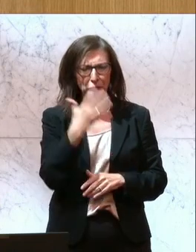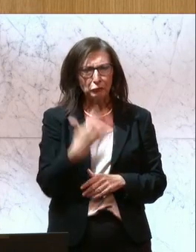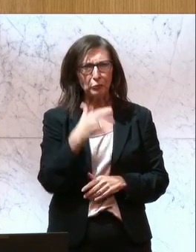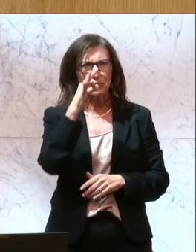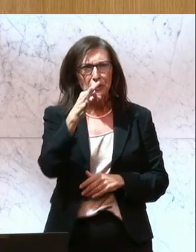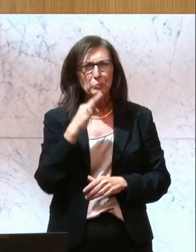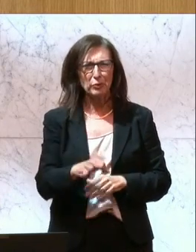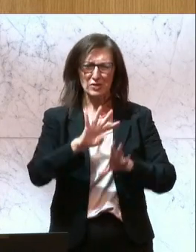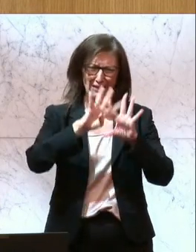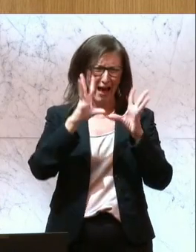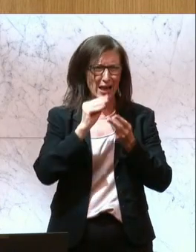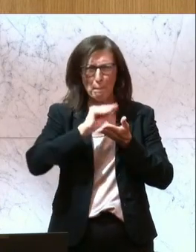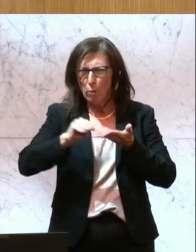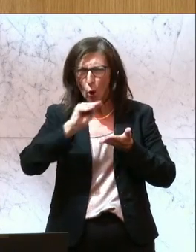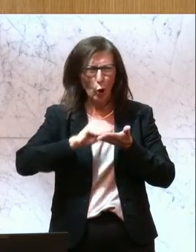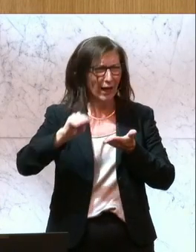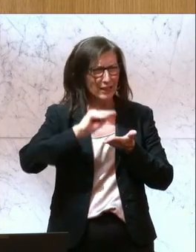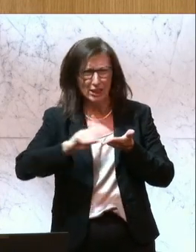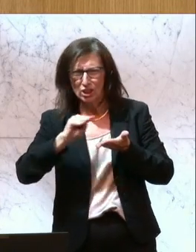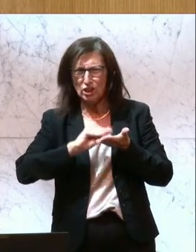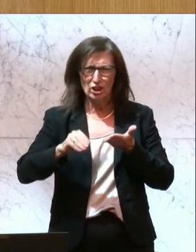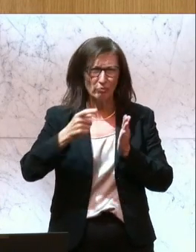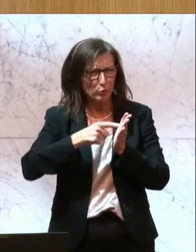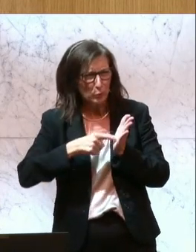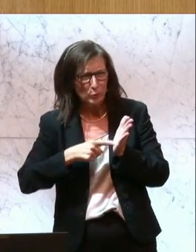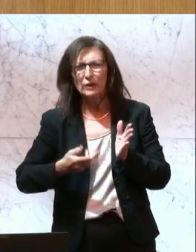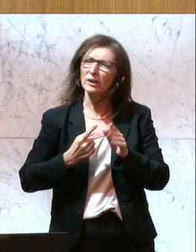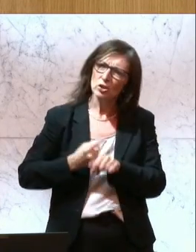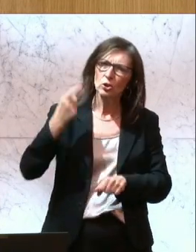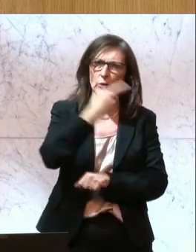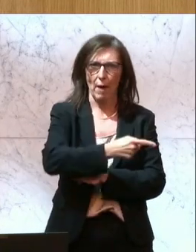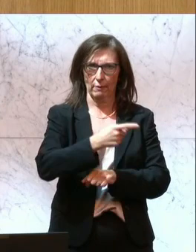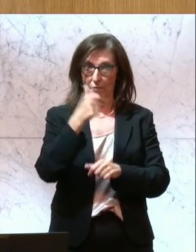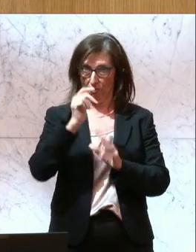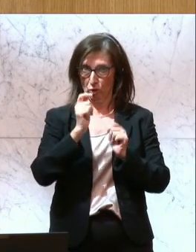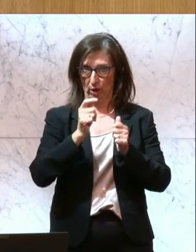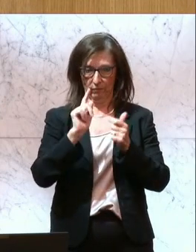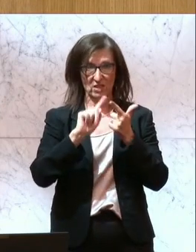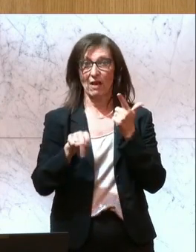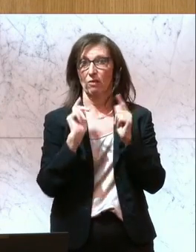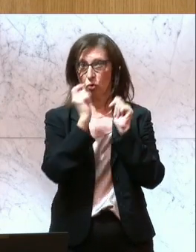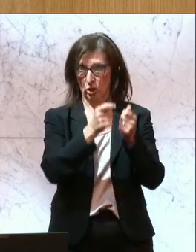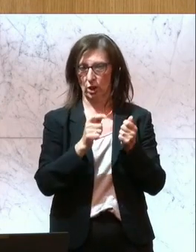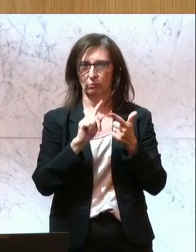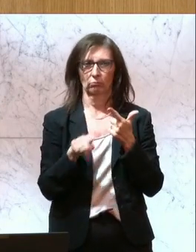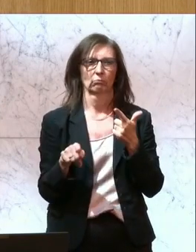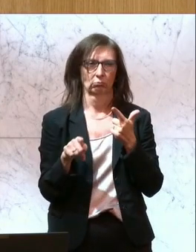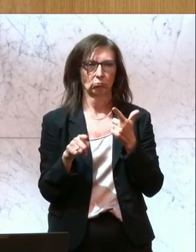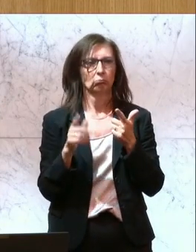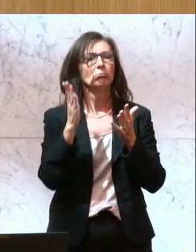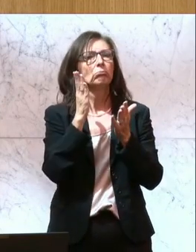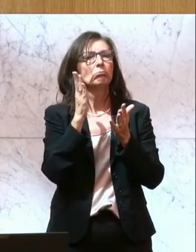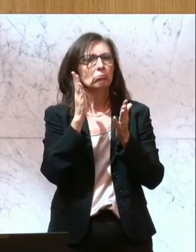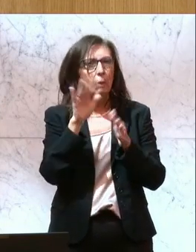50% dieser ganzen bürokratischen Auflagen zu kübeln. Zweiter Vorschlag. Die zaghaften, es ist was